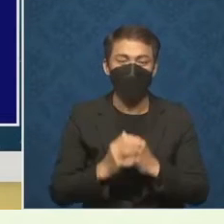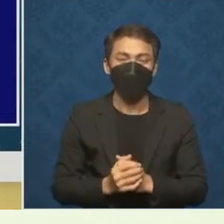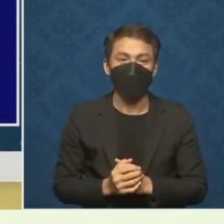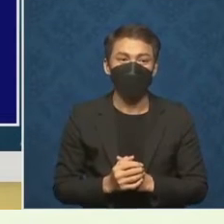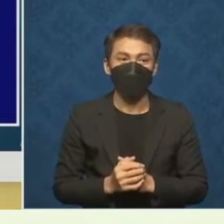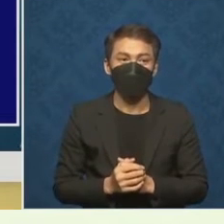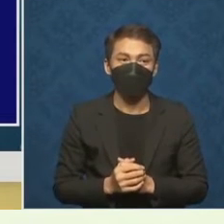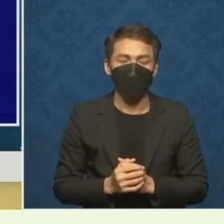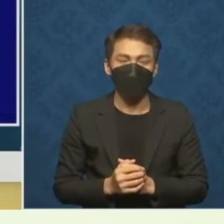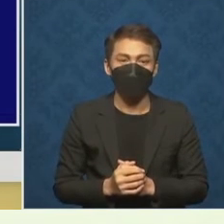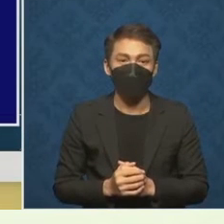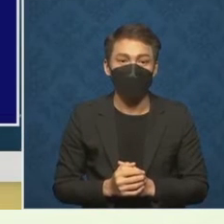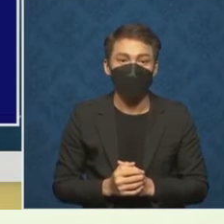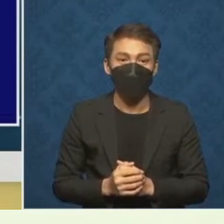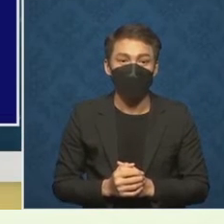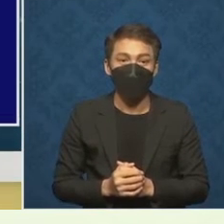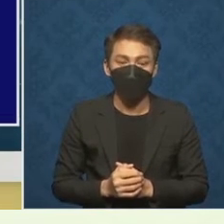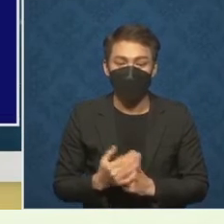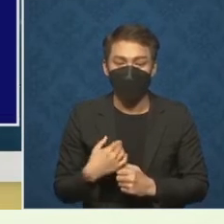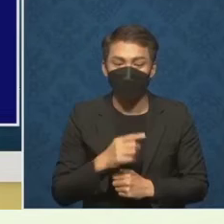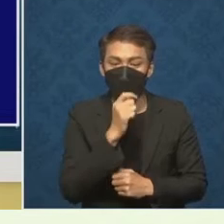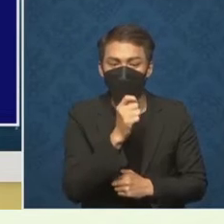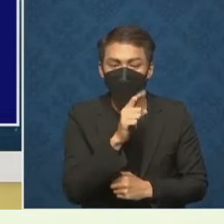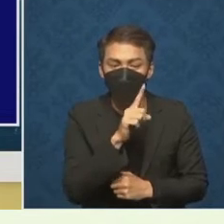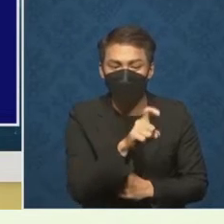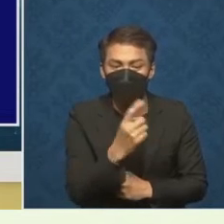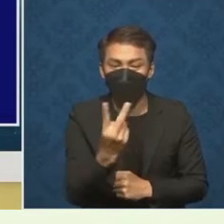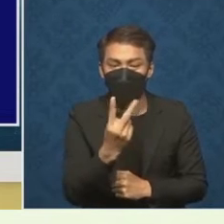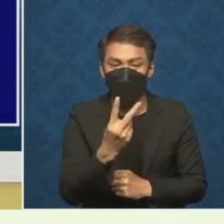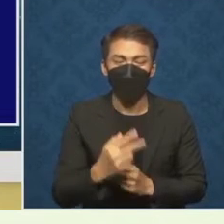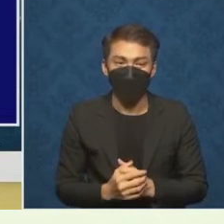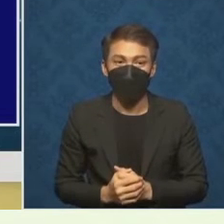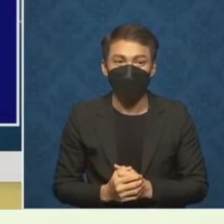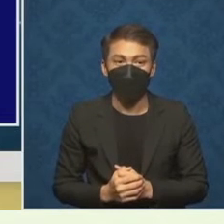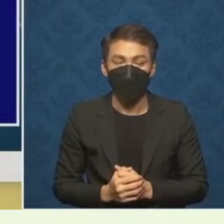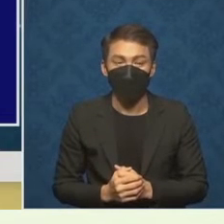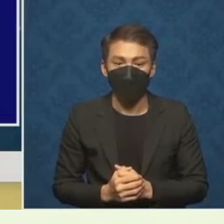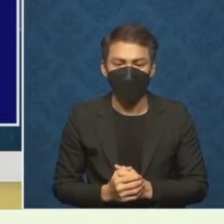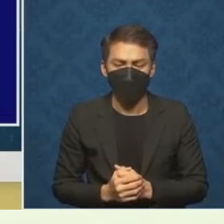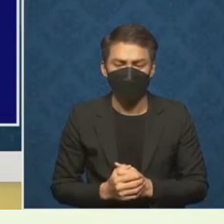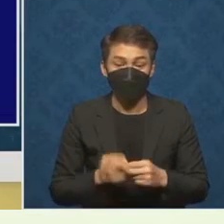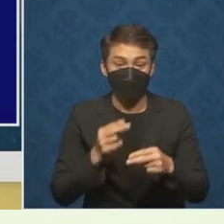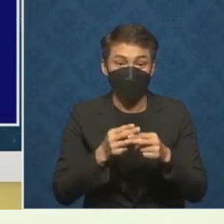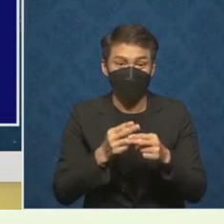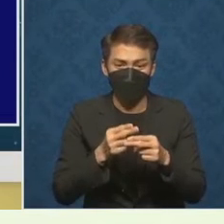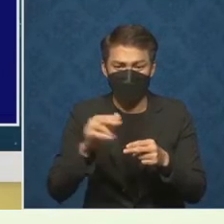เราตรวจสอบนะสัมภาษณ์มาได้สองคน จดชื่อที่ไหนจากที่บ้านเหรอ